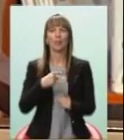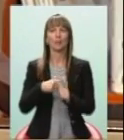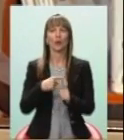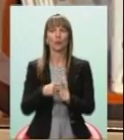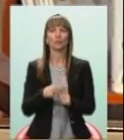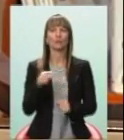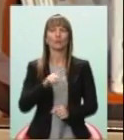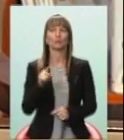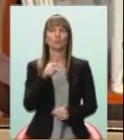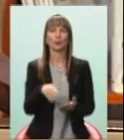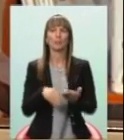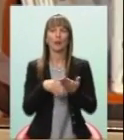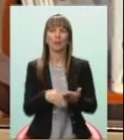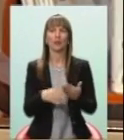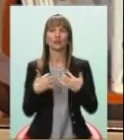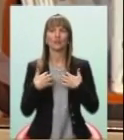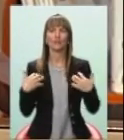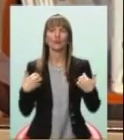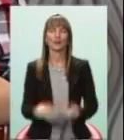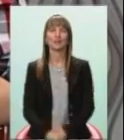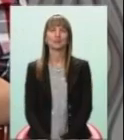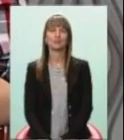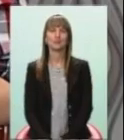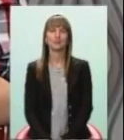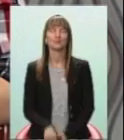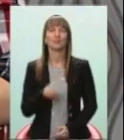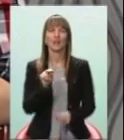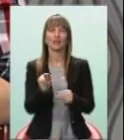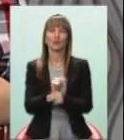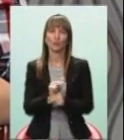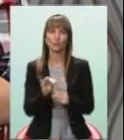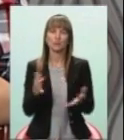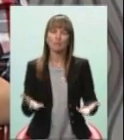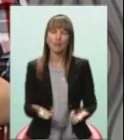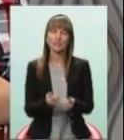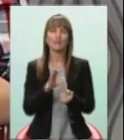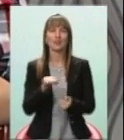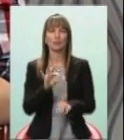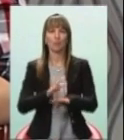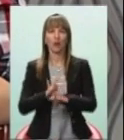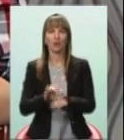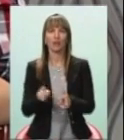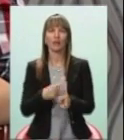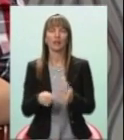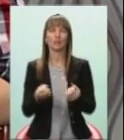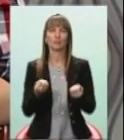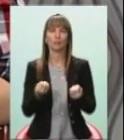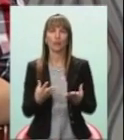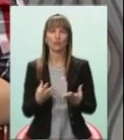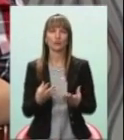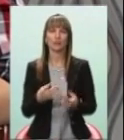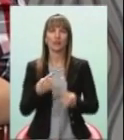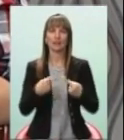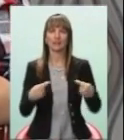в тому, що ти допомагаєш животному. Так, ти його лікуєш і рятуєш від різних хвороб або навіть просто від різних